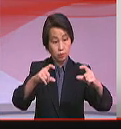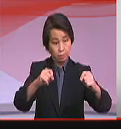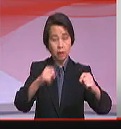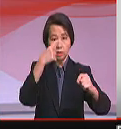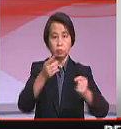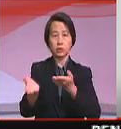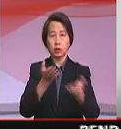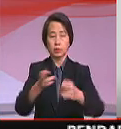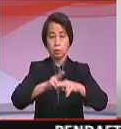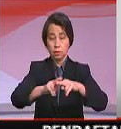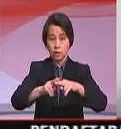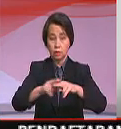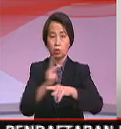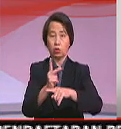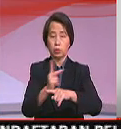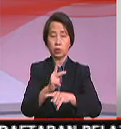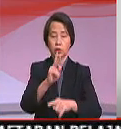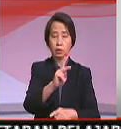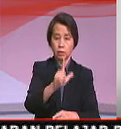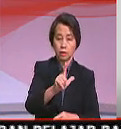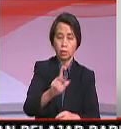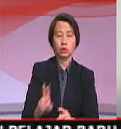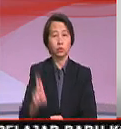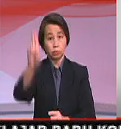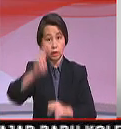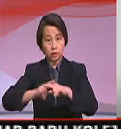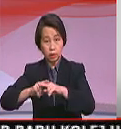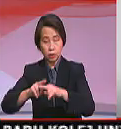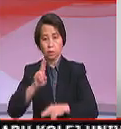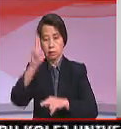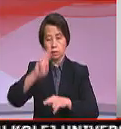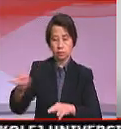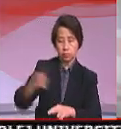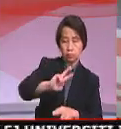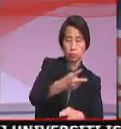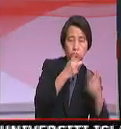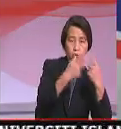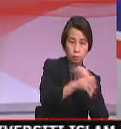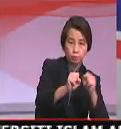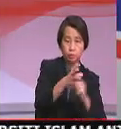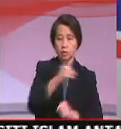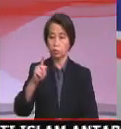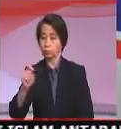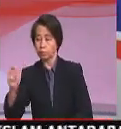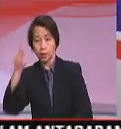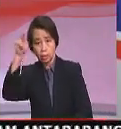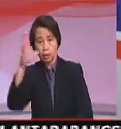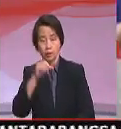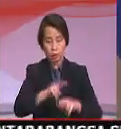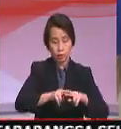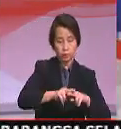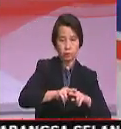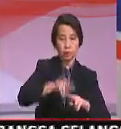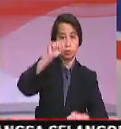untuk perkhidmatan tren komuter Lembah Klang komuter Utara tren antara Bandar Kuala lipis dan tumpat serta tren Sabah di